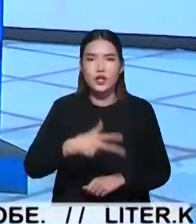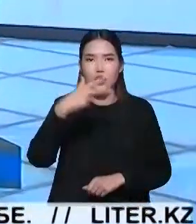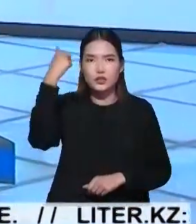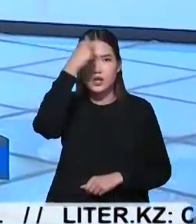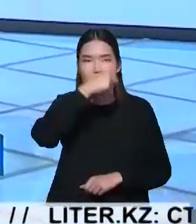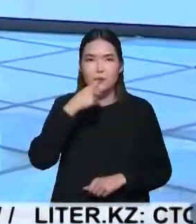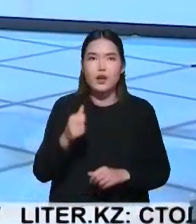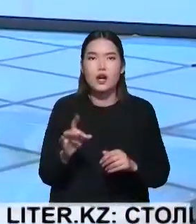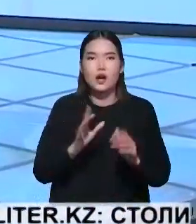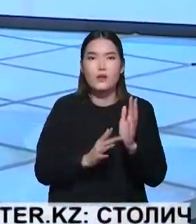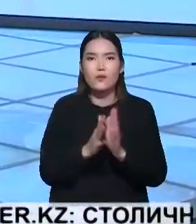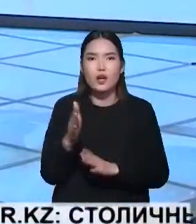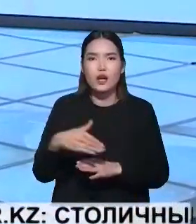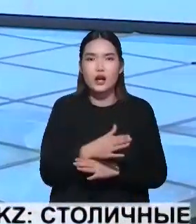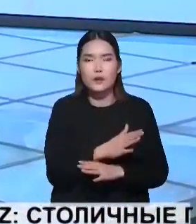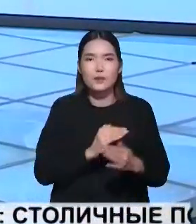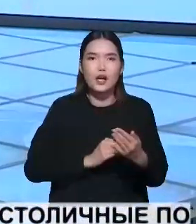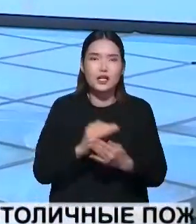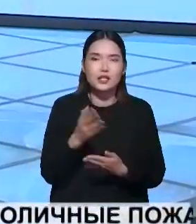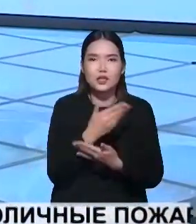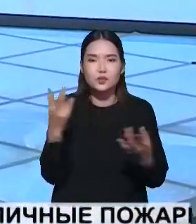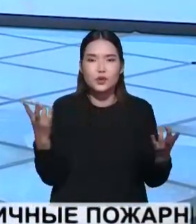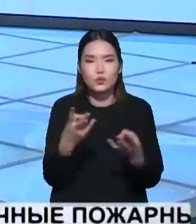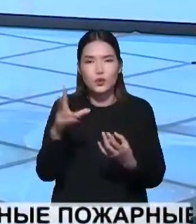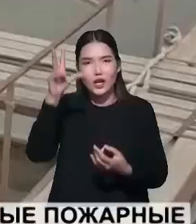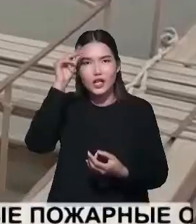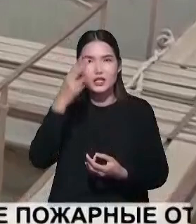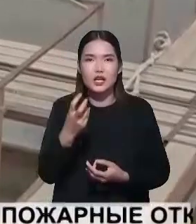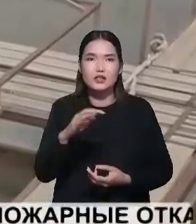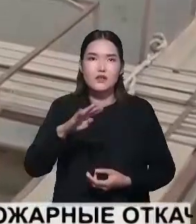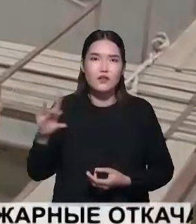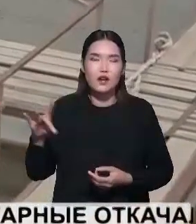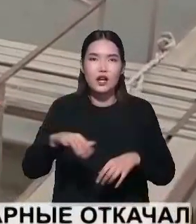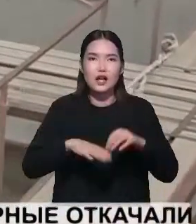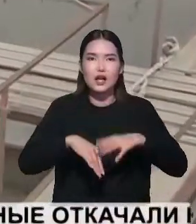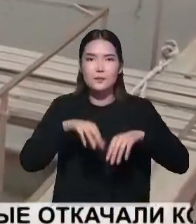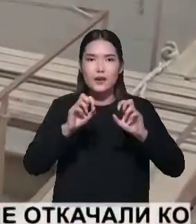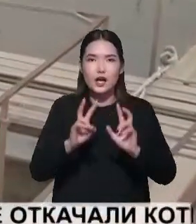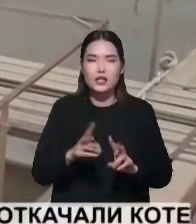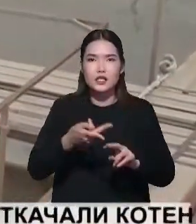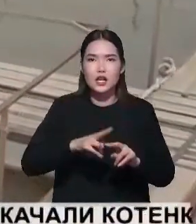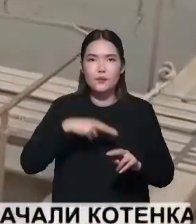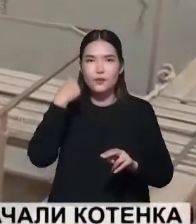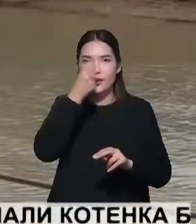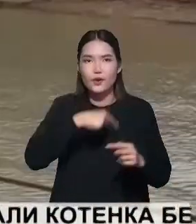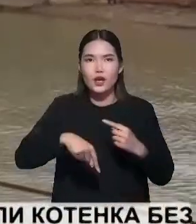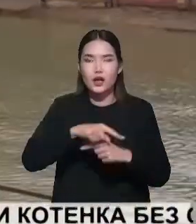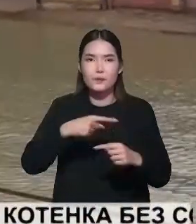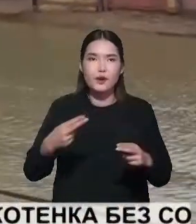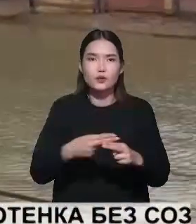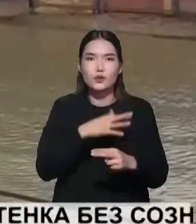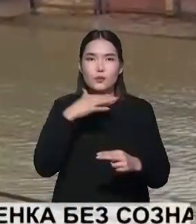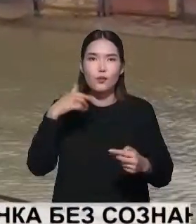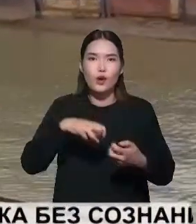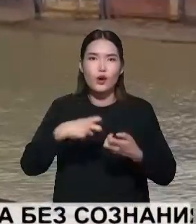2022-2023 годах объем выращивания рыбы не достиг нужных цифр. Специалисты связывают это с тем, что в эти годы бизнесмены столкнулись с множеством